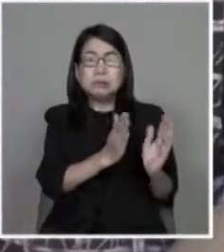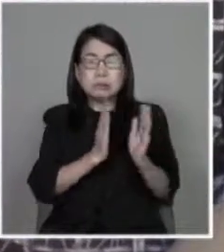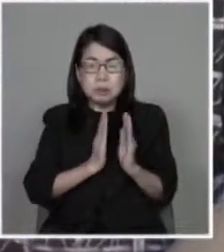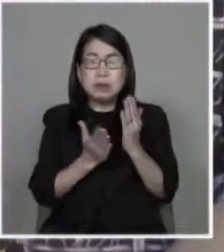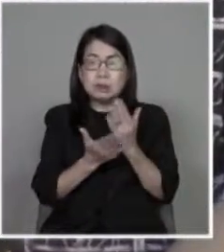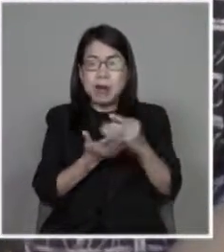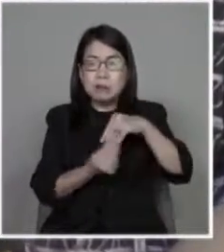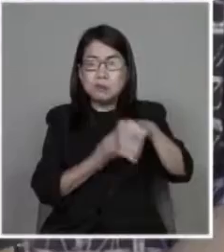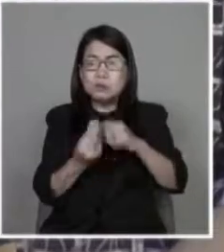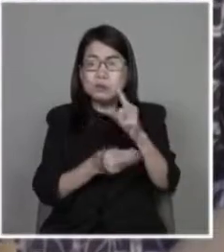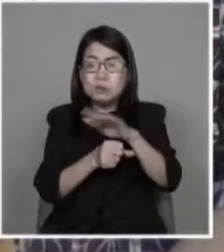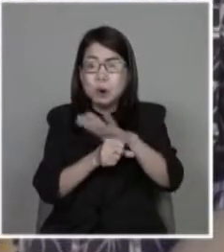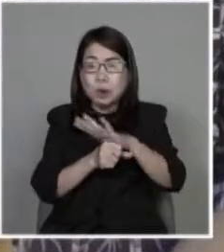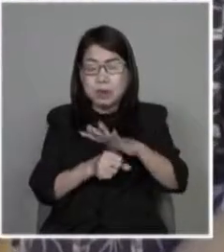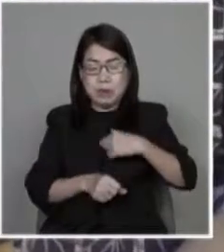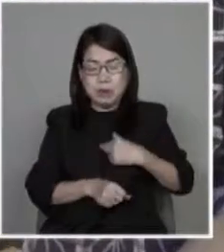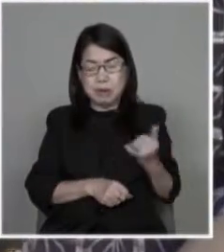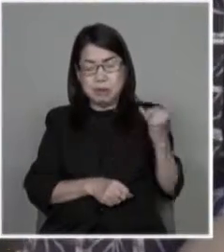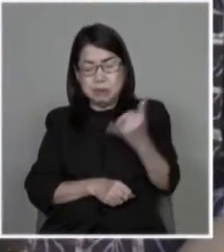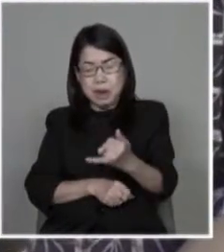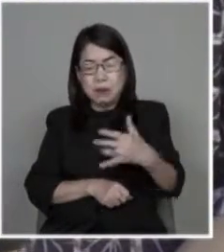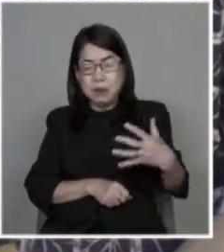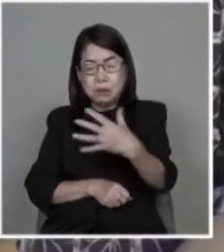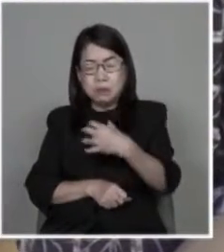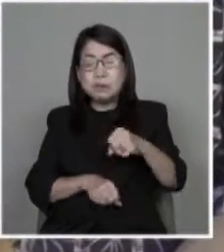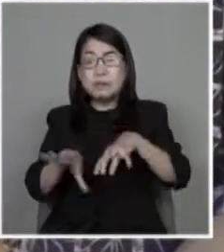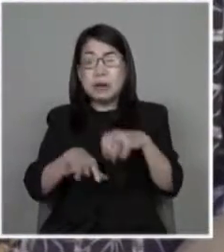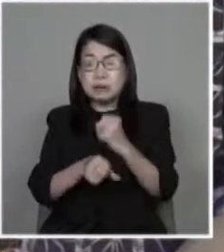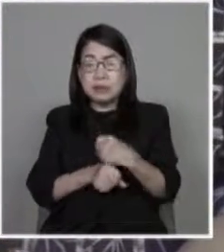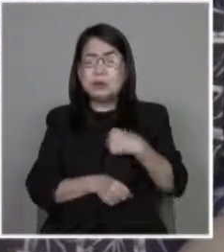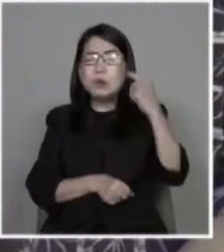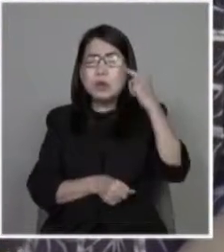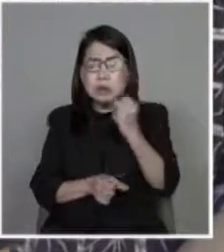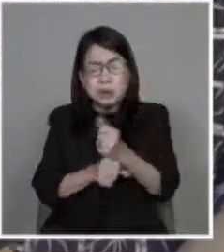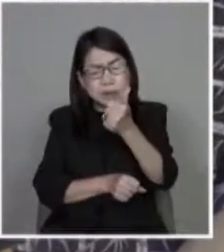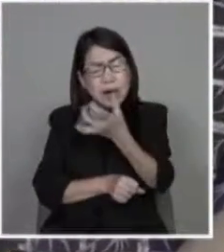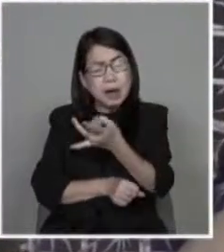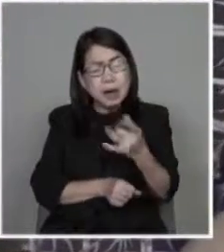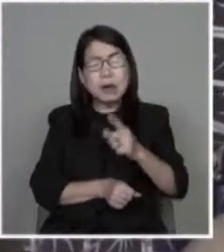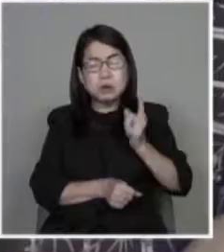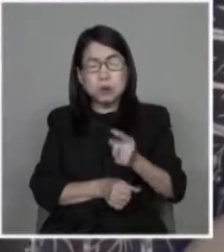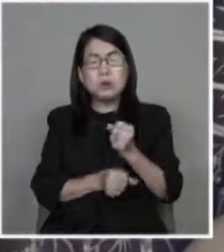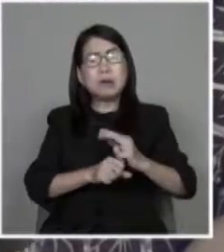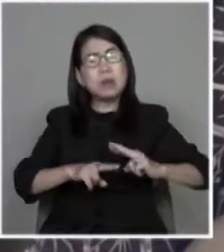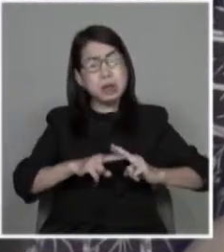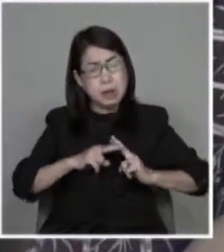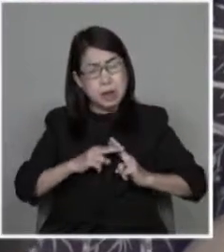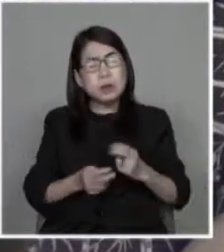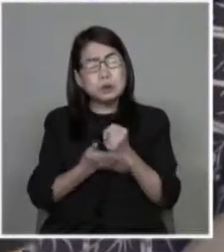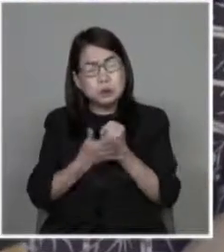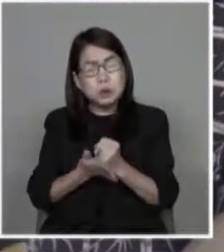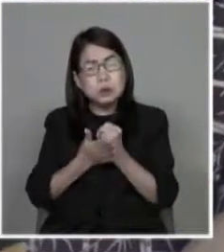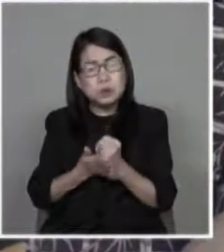เพราะว่าผมเข้ามาบริหารงานเนี่ยอะไรที่เราพอจะทำได้เราก็ทำนะครับก็ช่วยตัวเองนะครับเพราะว่าอย่างกร